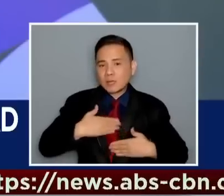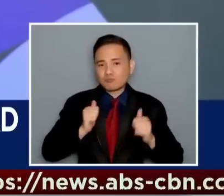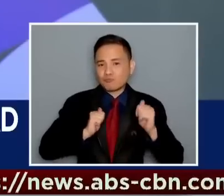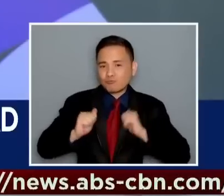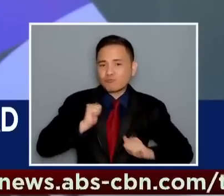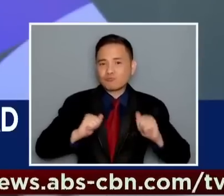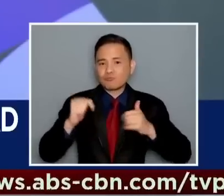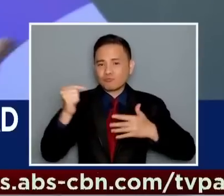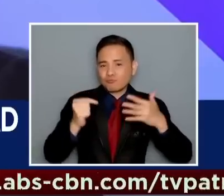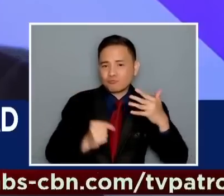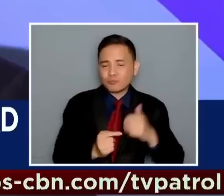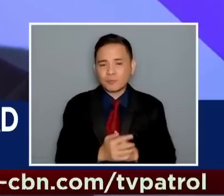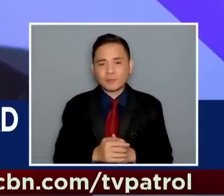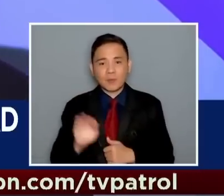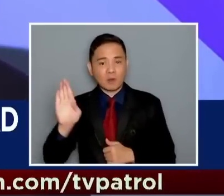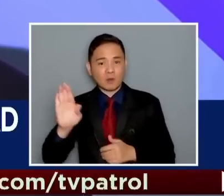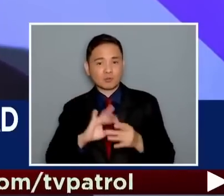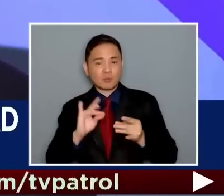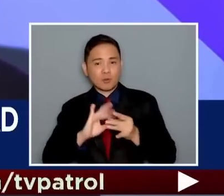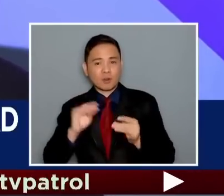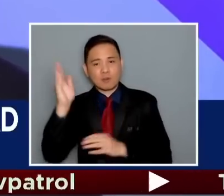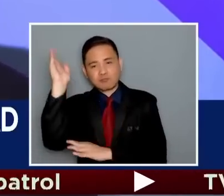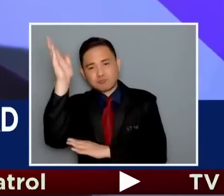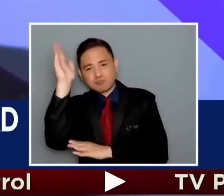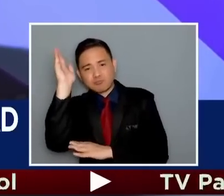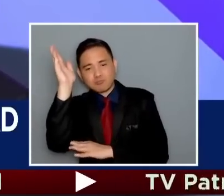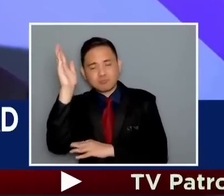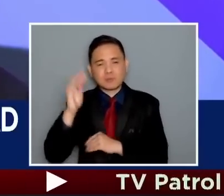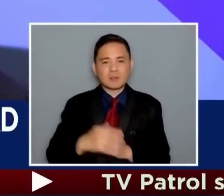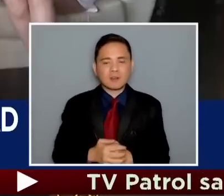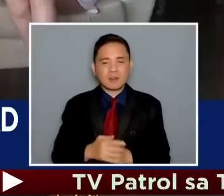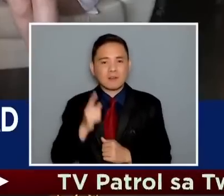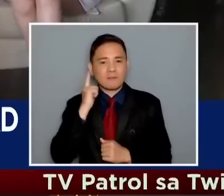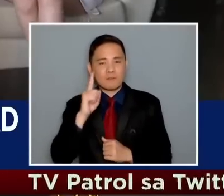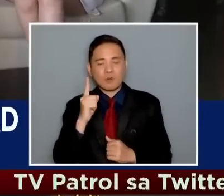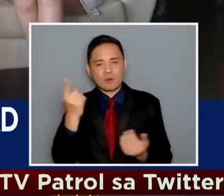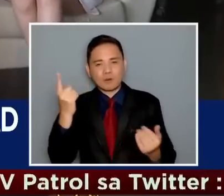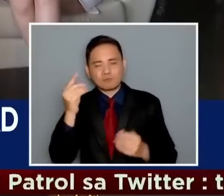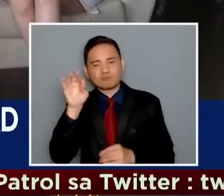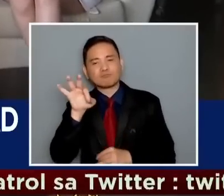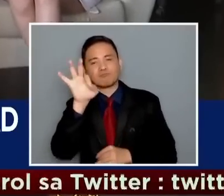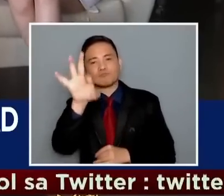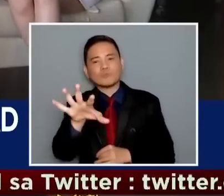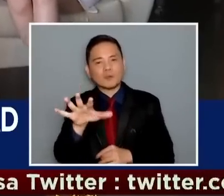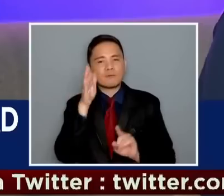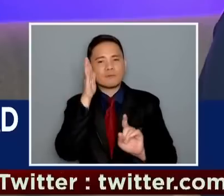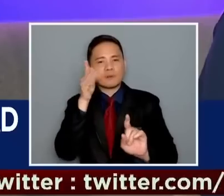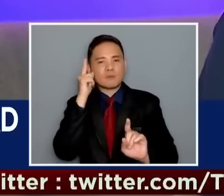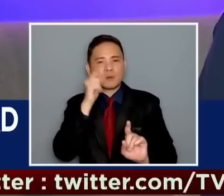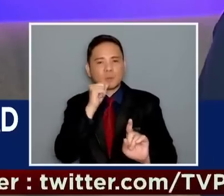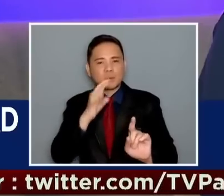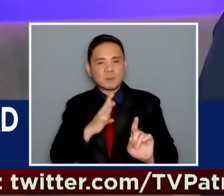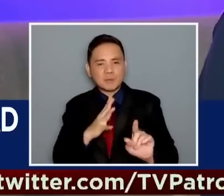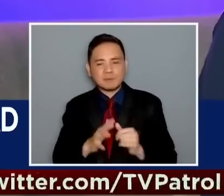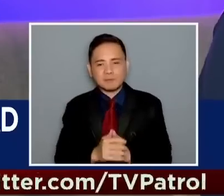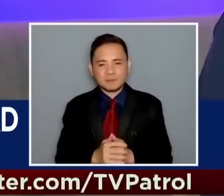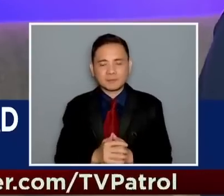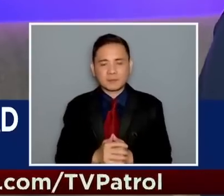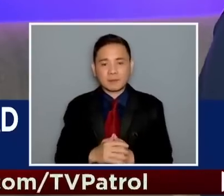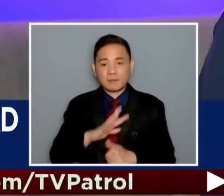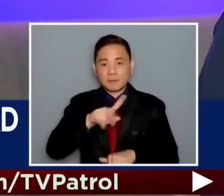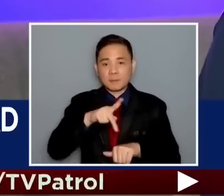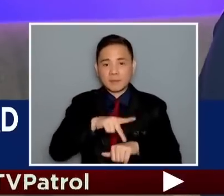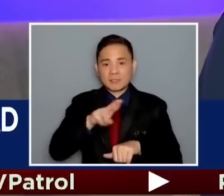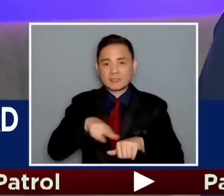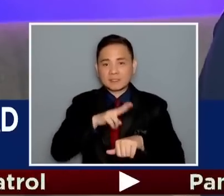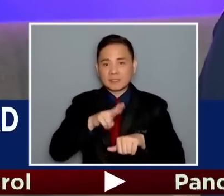Nagbahagi ng kanilang mga kwento at hangarin para sa kinabukasan ng mga Pinay sa naturang forum ang goalkeeper ng Philippine National Women's